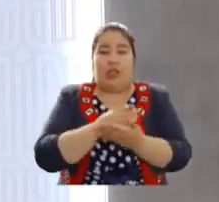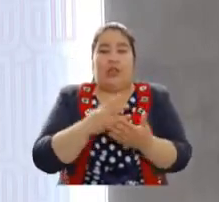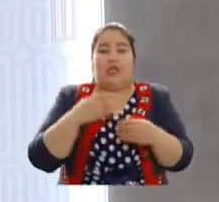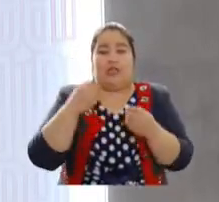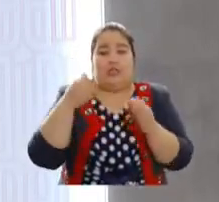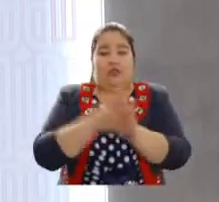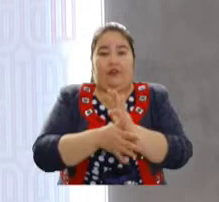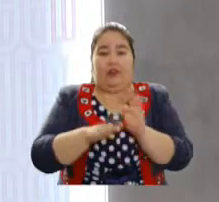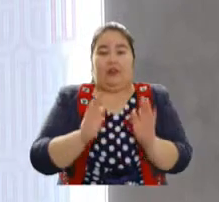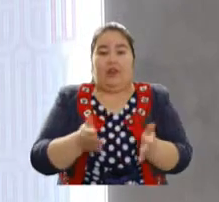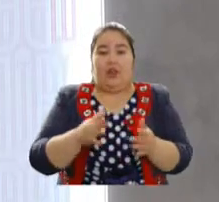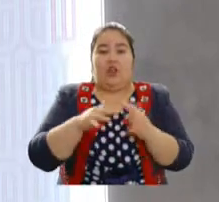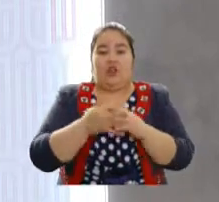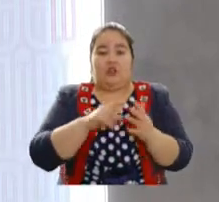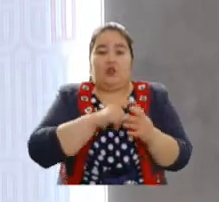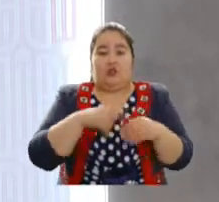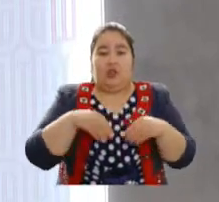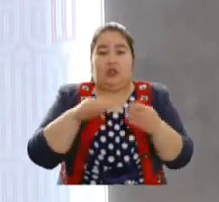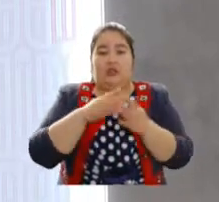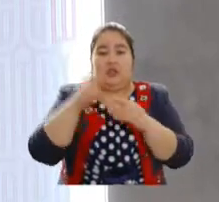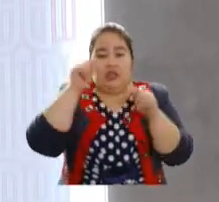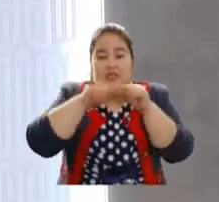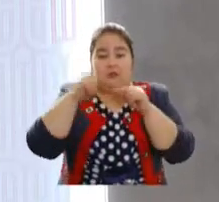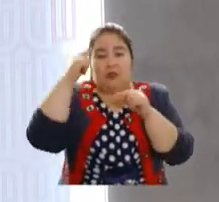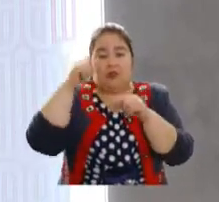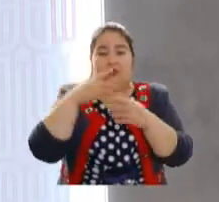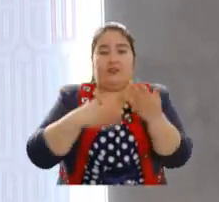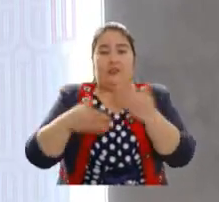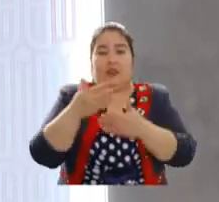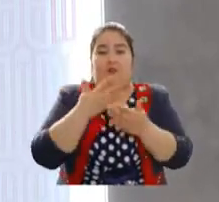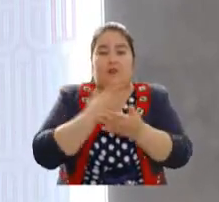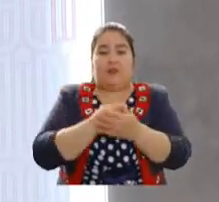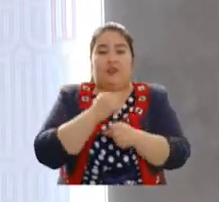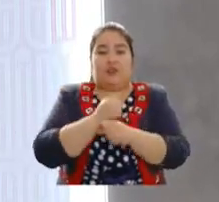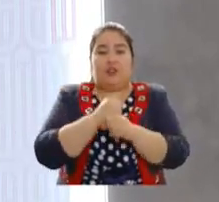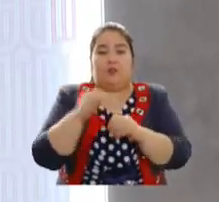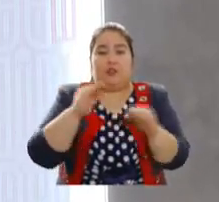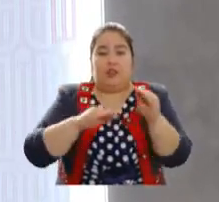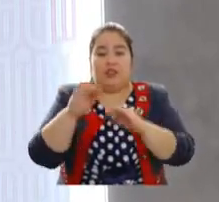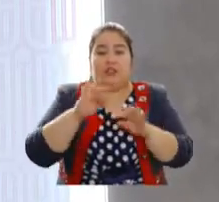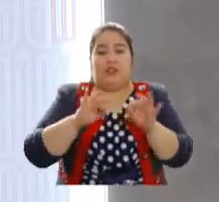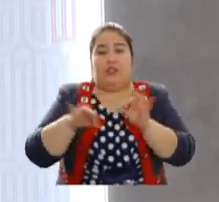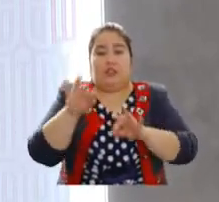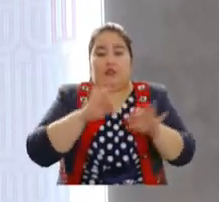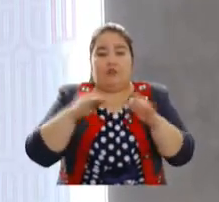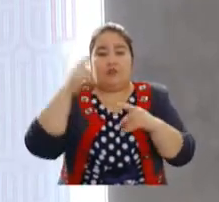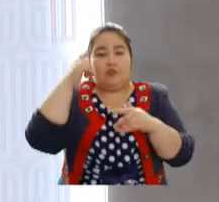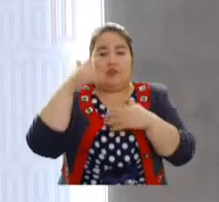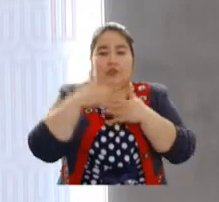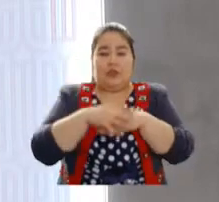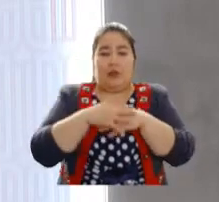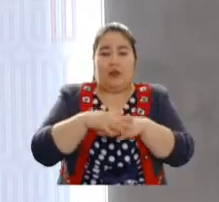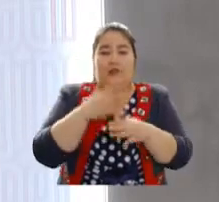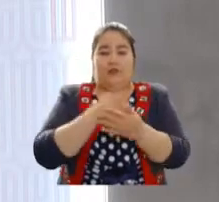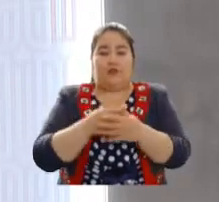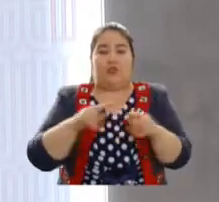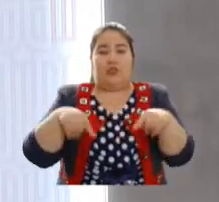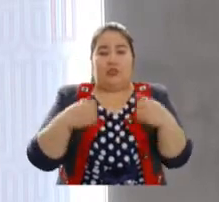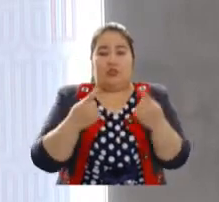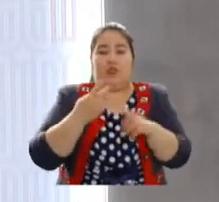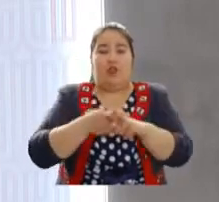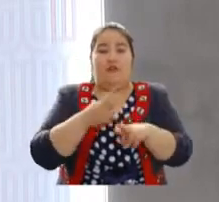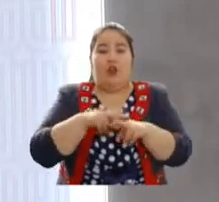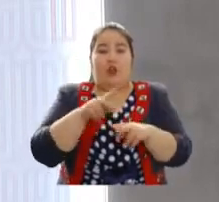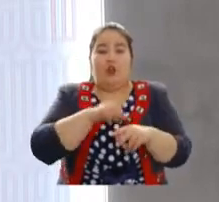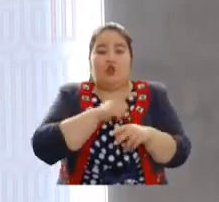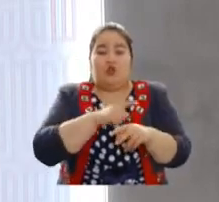sarflanadi. Qishloq xo'jaligida ilmiy tadqiqot, ta'lim va maslahat xizmatlarining ishlab chiqarish va integratsiyalash samarali tizimini yaratish, qishloq